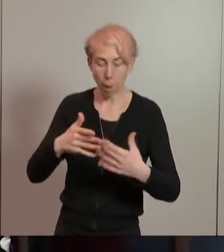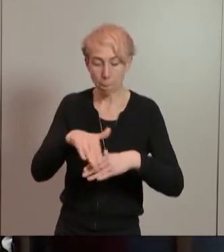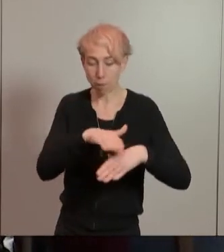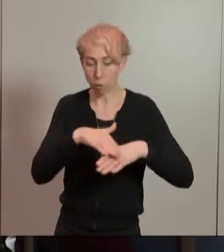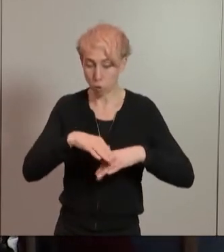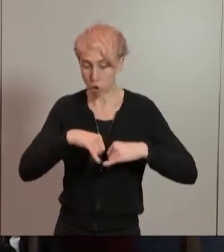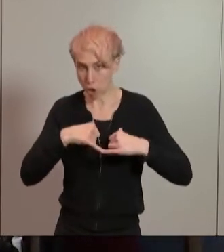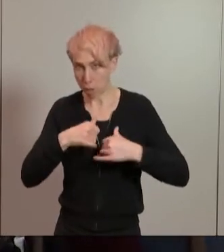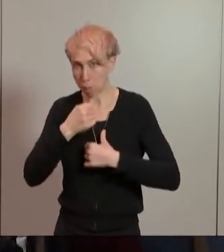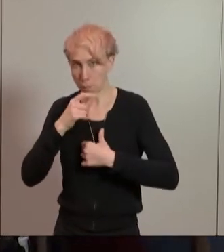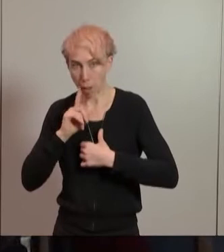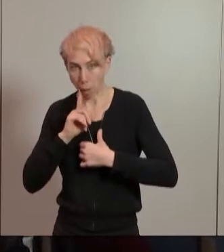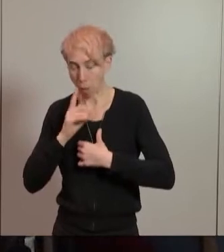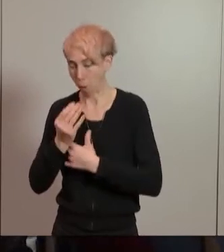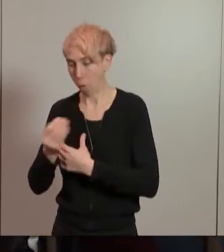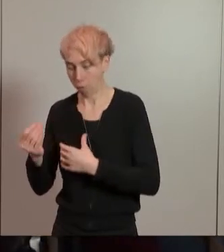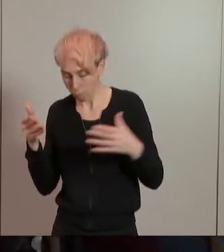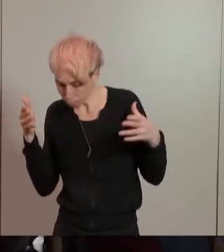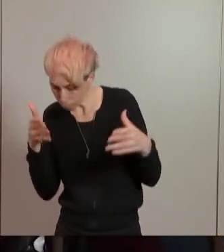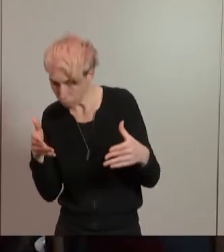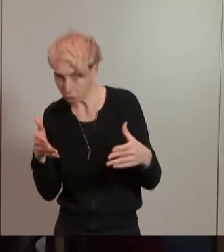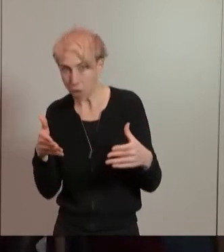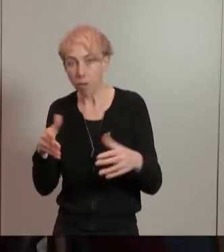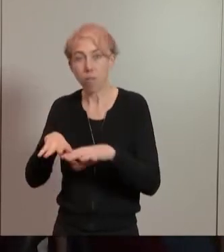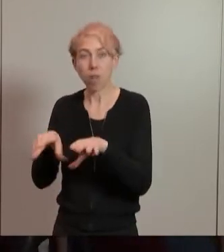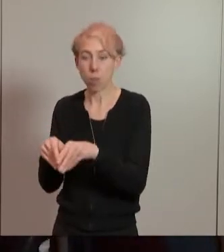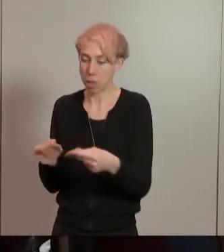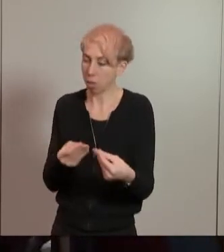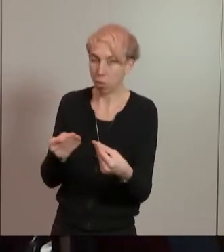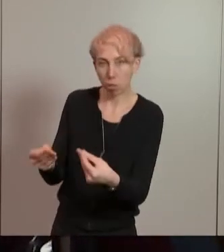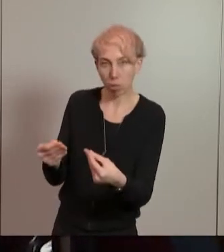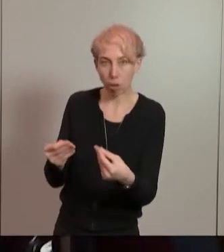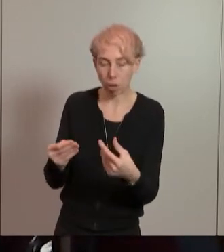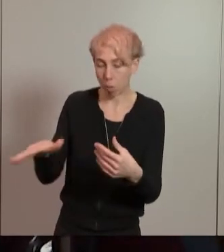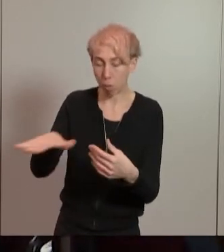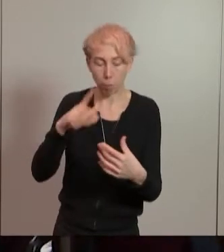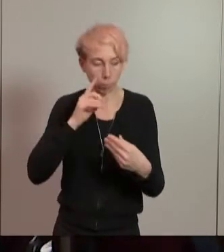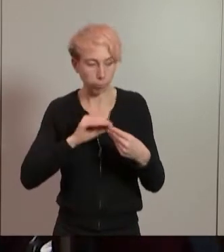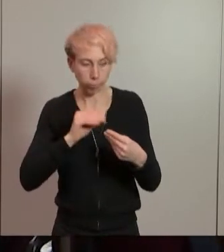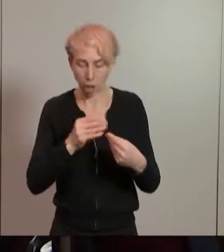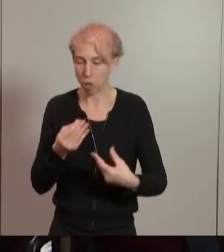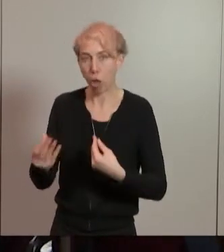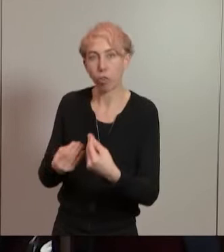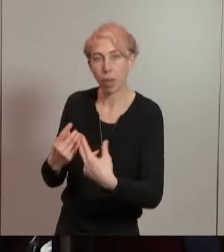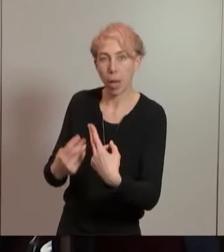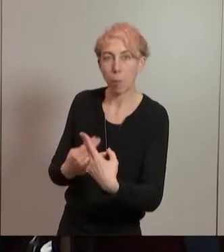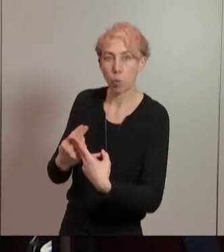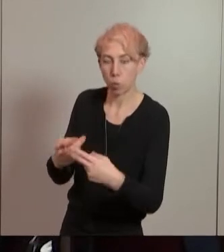jeunes, des parents et des enfants, en permettant aux familles de trouver davantage de réponses sur leurs questionnements et d'écoute en